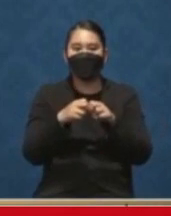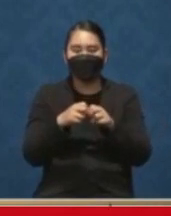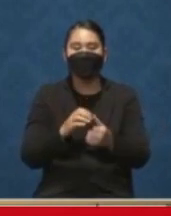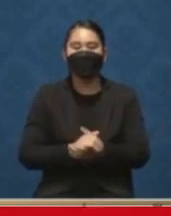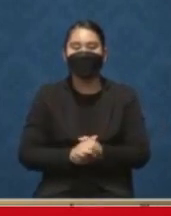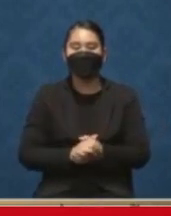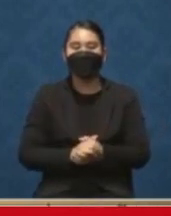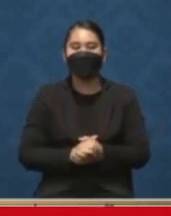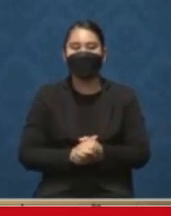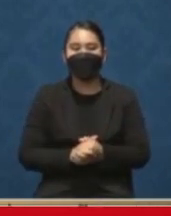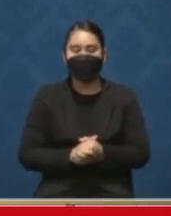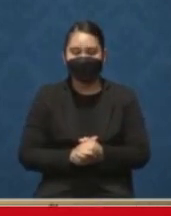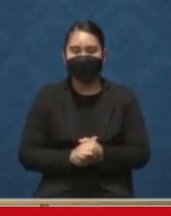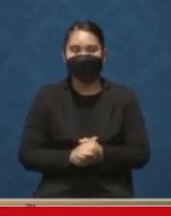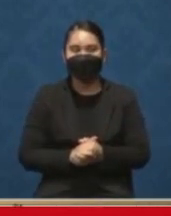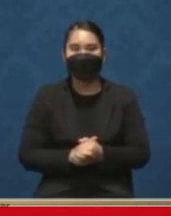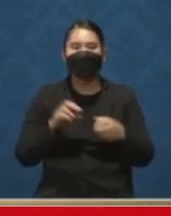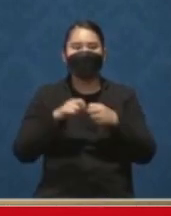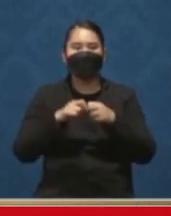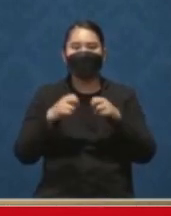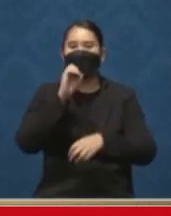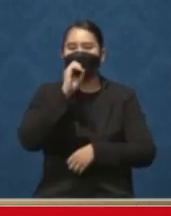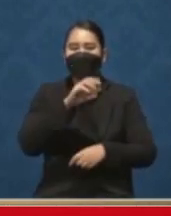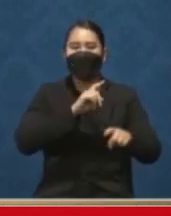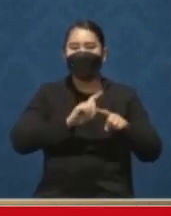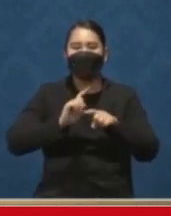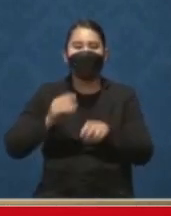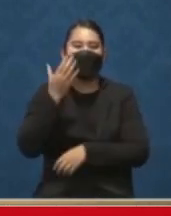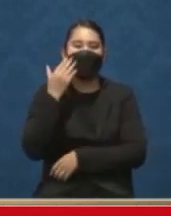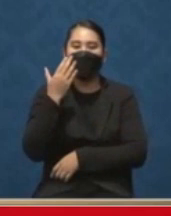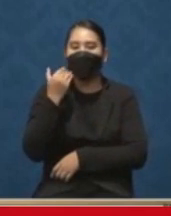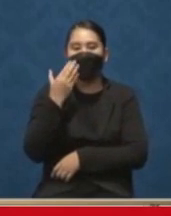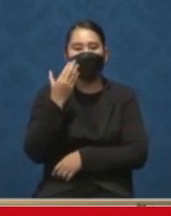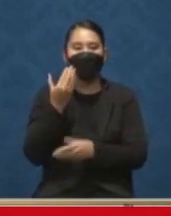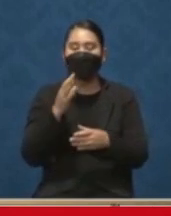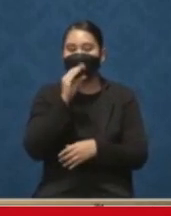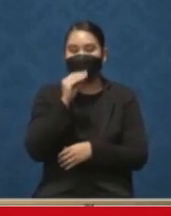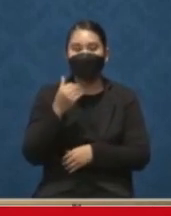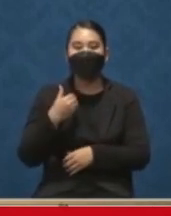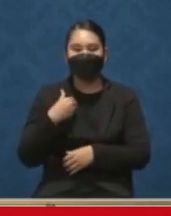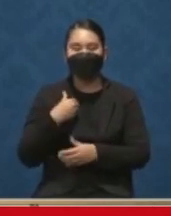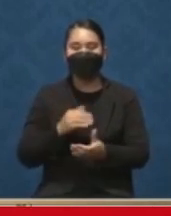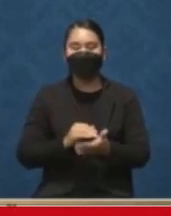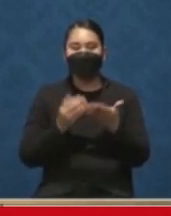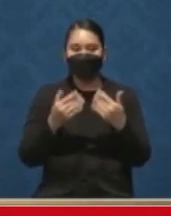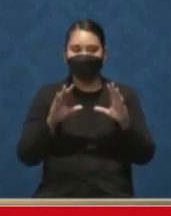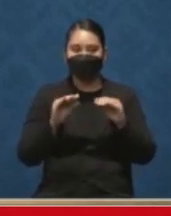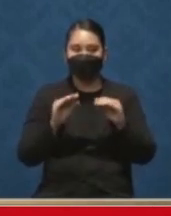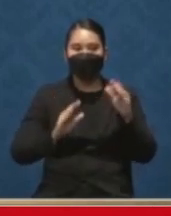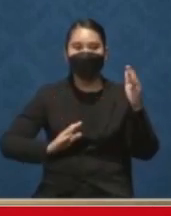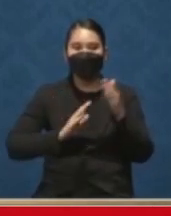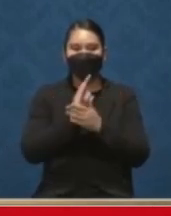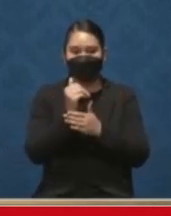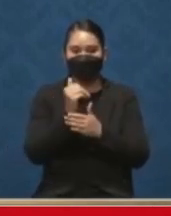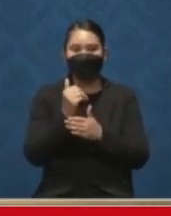าแล้วก็กว่าจะมีที่มามาได้ก็อ้างกันต่างๆนานาอวดสรรพคุณกันต่างๆนานากว่าจะผ่านม